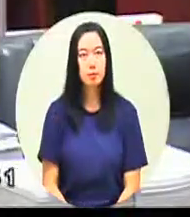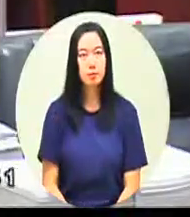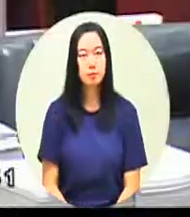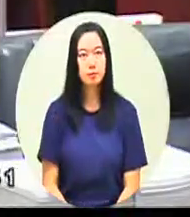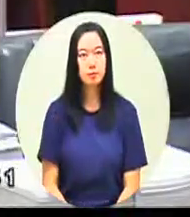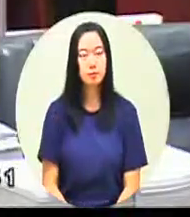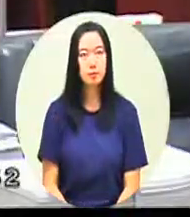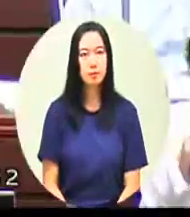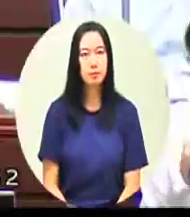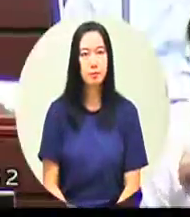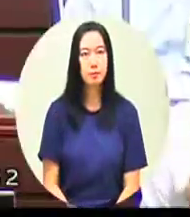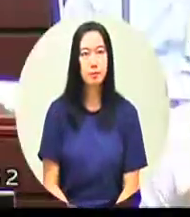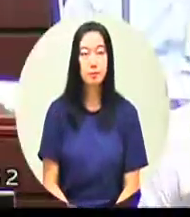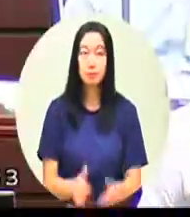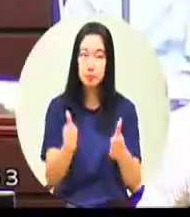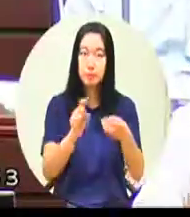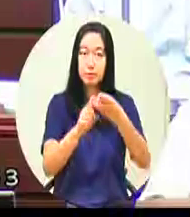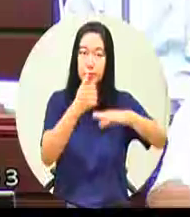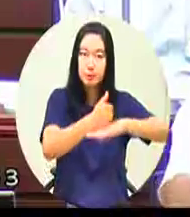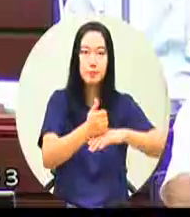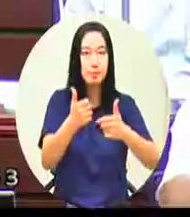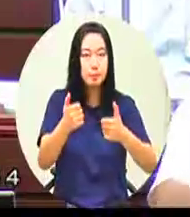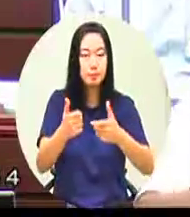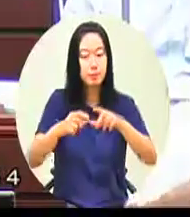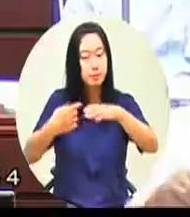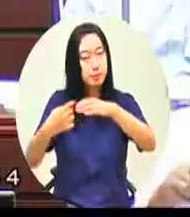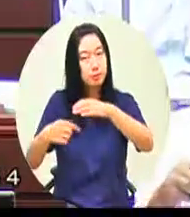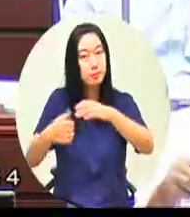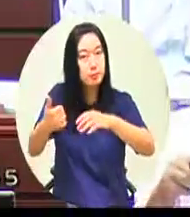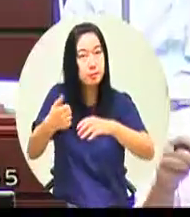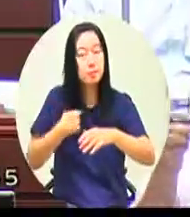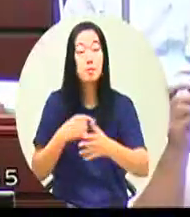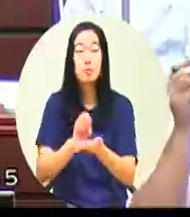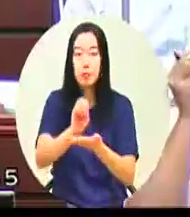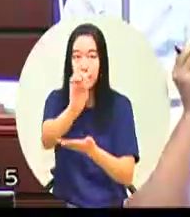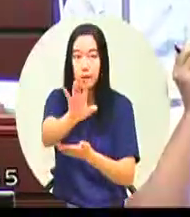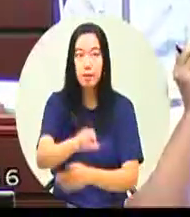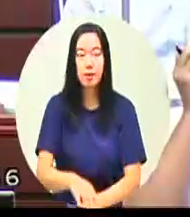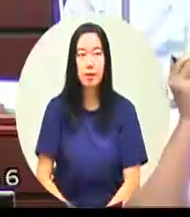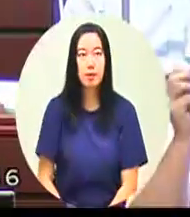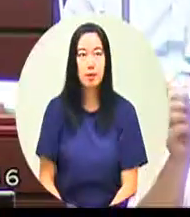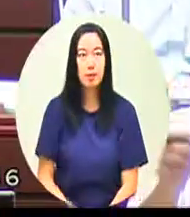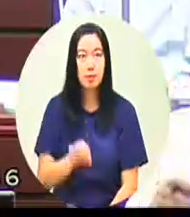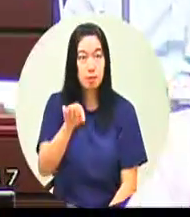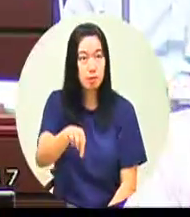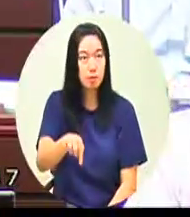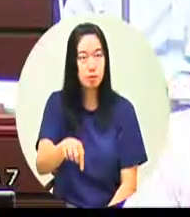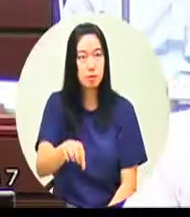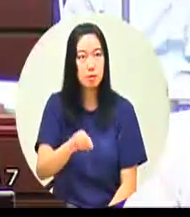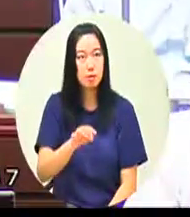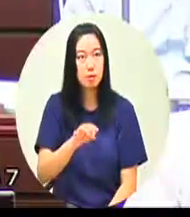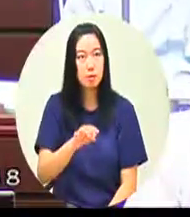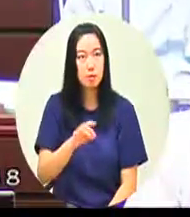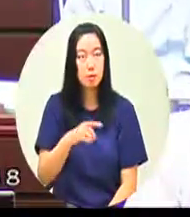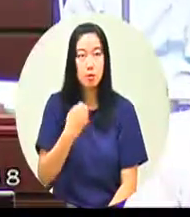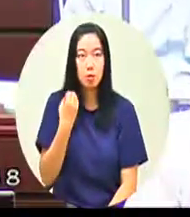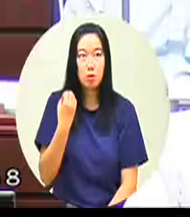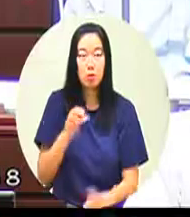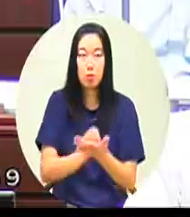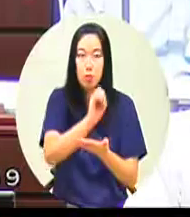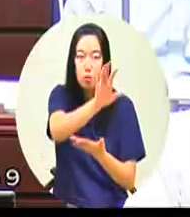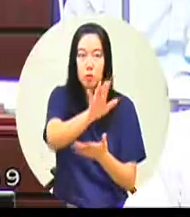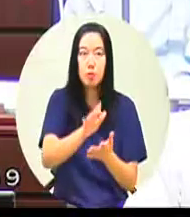局长好， 好，多谢主席，多谢钟议员我甲钟议员报告一下，其实这边的时候有申报，到十月十一